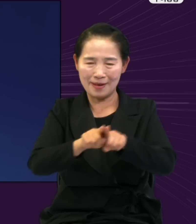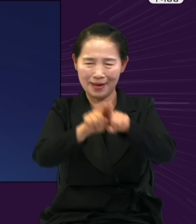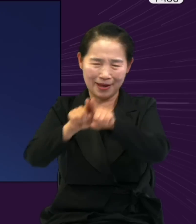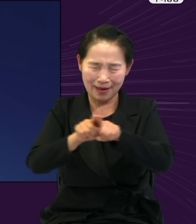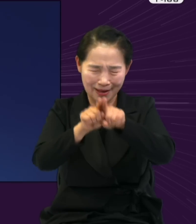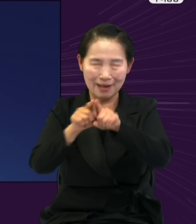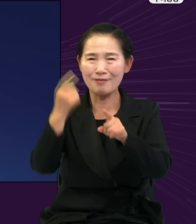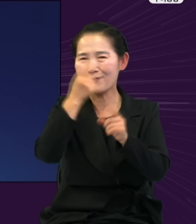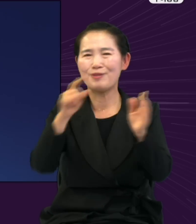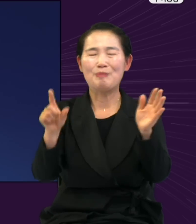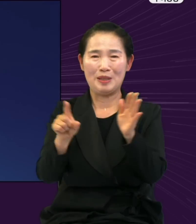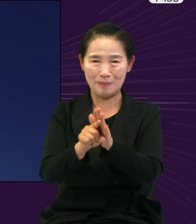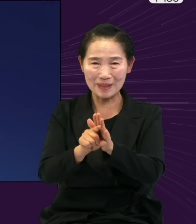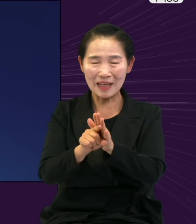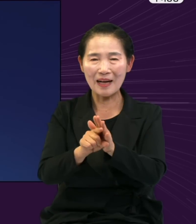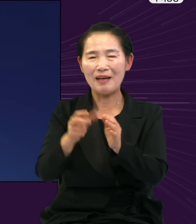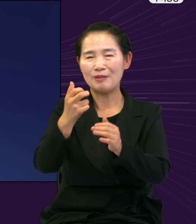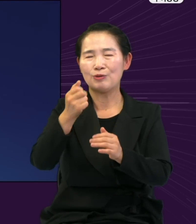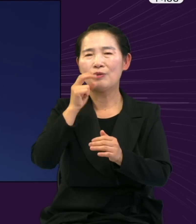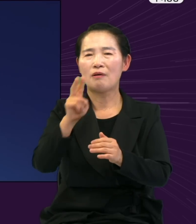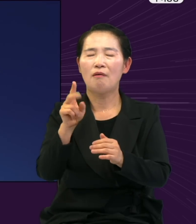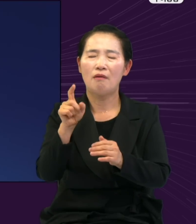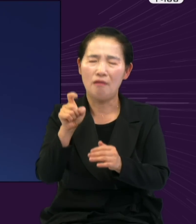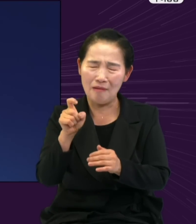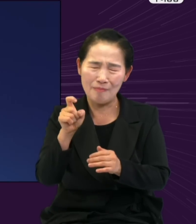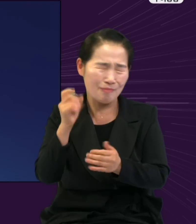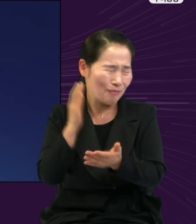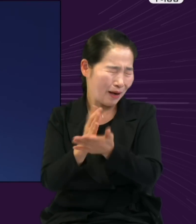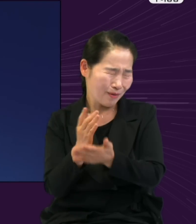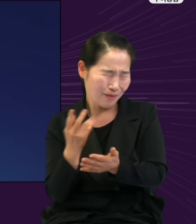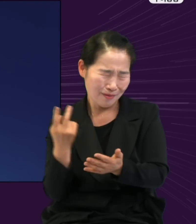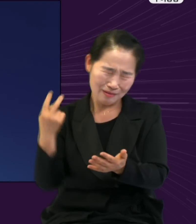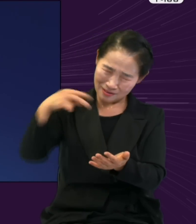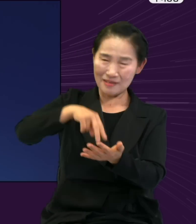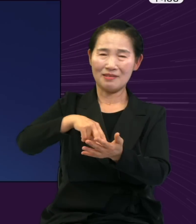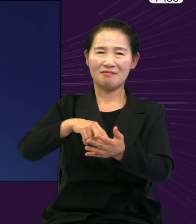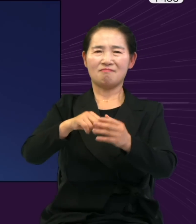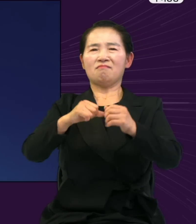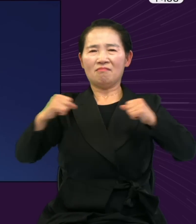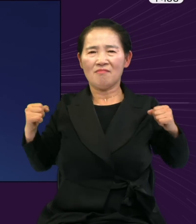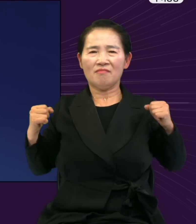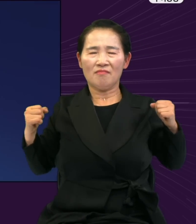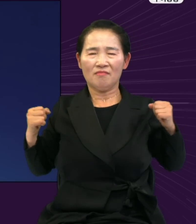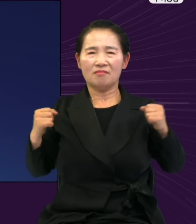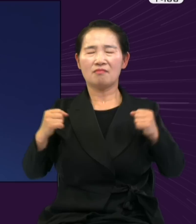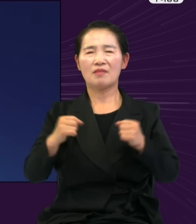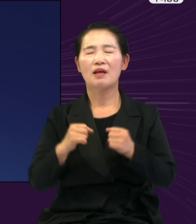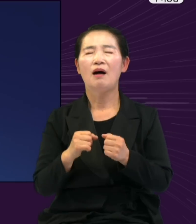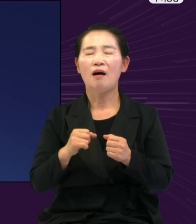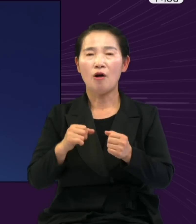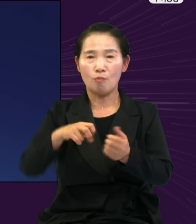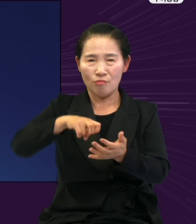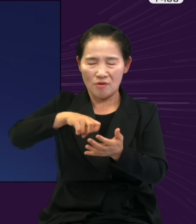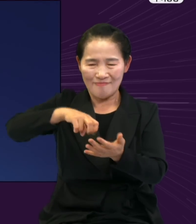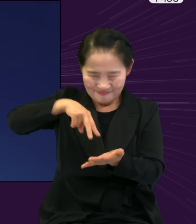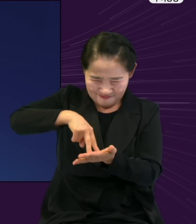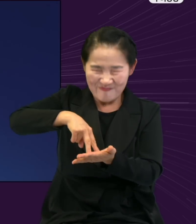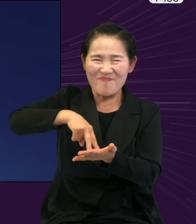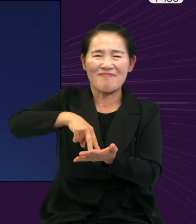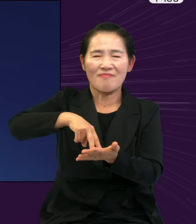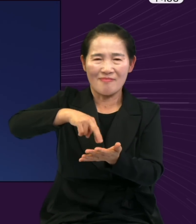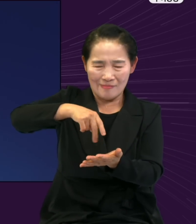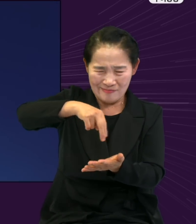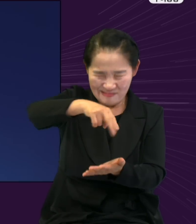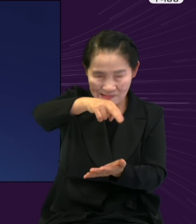주여, 우리의 굽은 허리를 펴게 하시고 굽었던 무릎을 일으켜 세우게 하여 주시옵소서. 우리가 복음이 되게